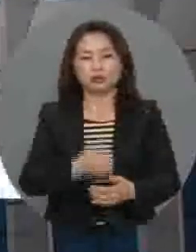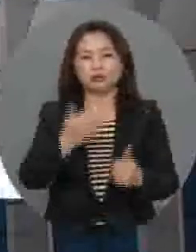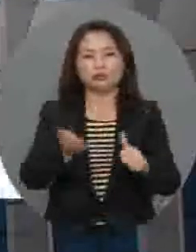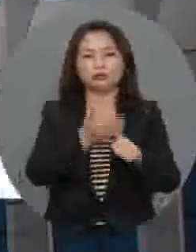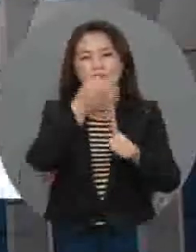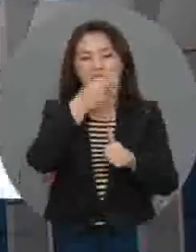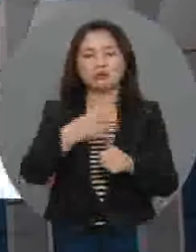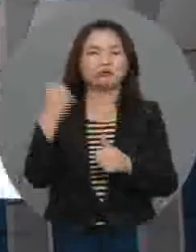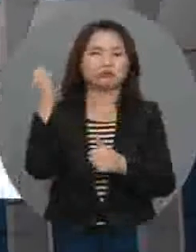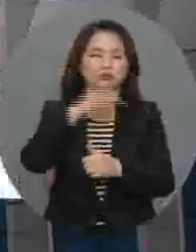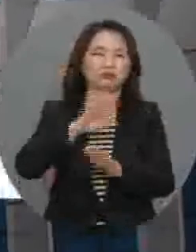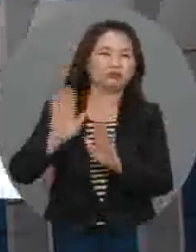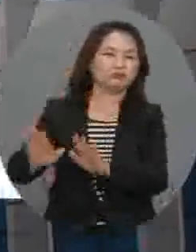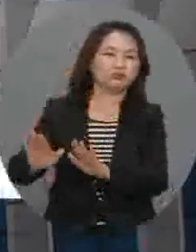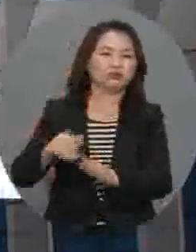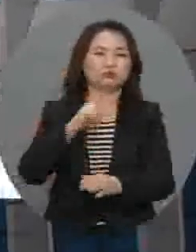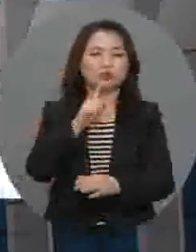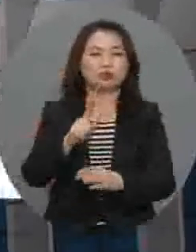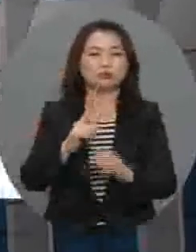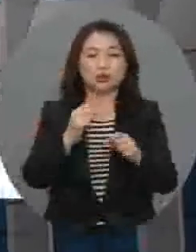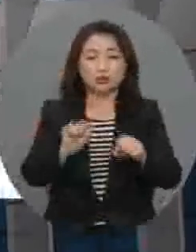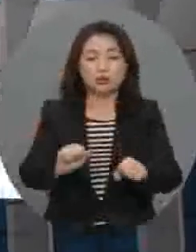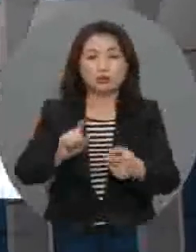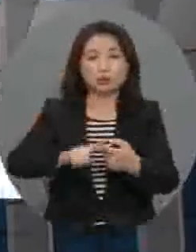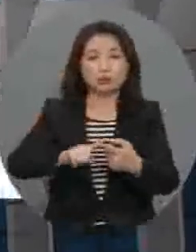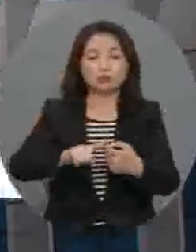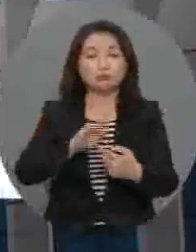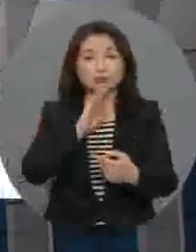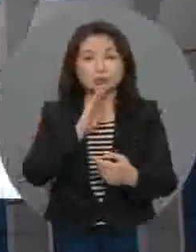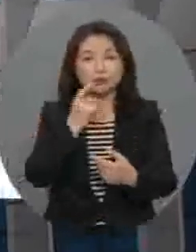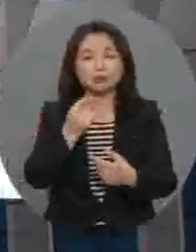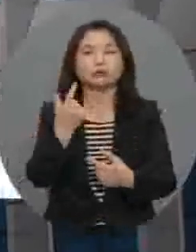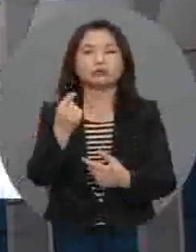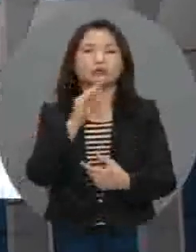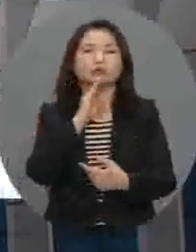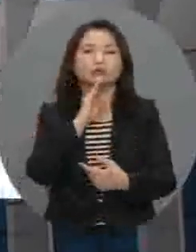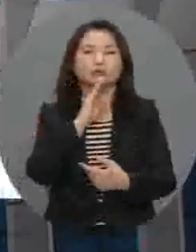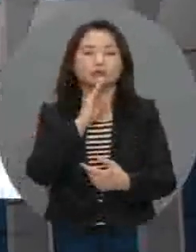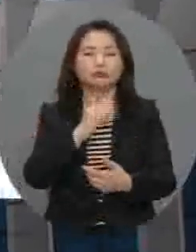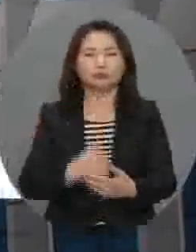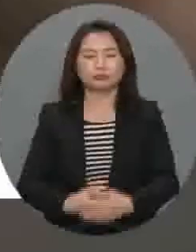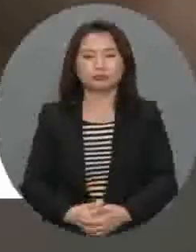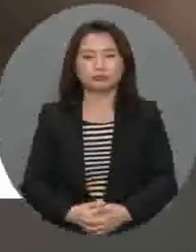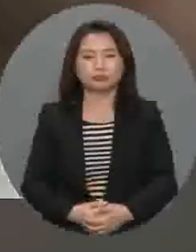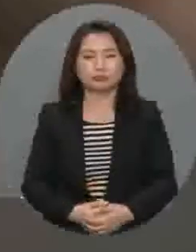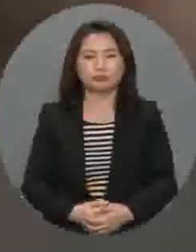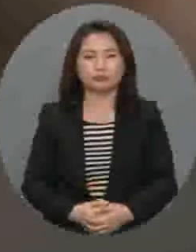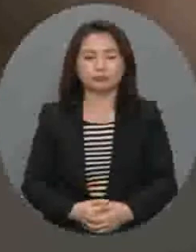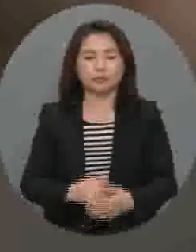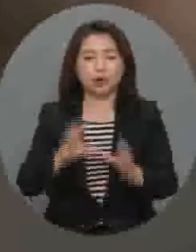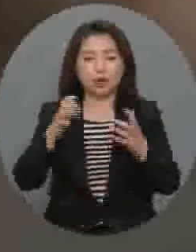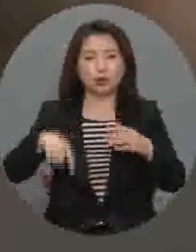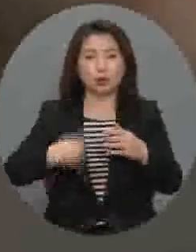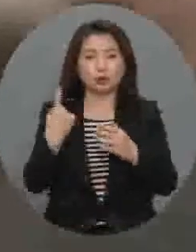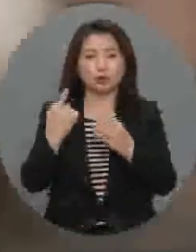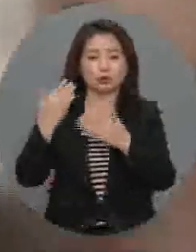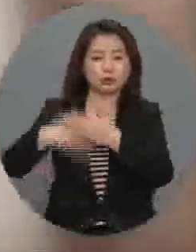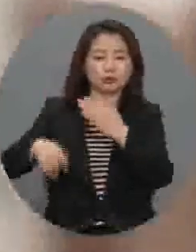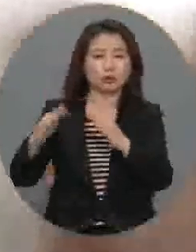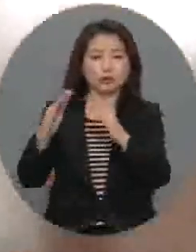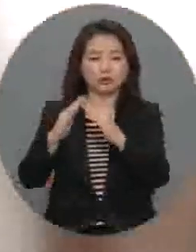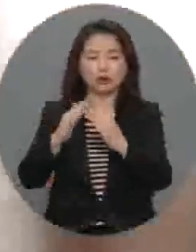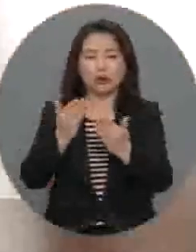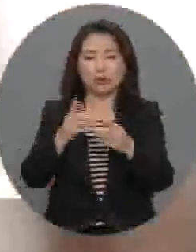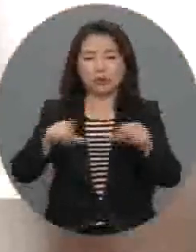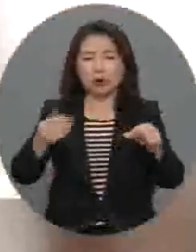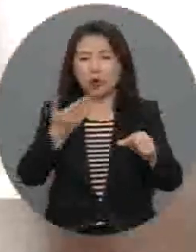애를 놔두고 그냥 갔다. 살아있는 상태라고 봐야 되는 거죠? 예, 그렇죠. 아이 혼자 남겨진 집은